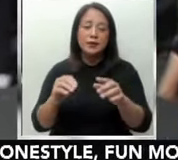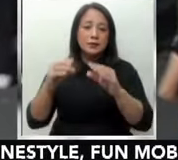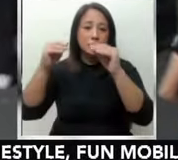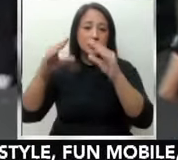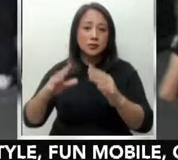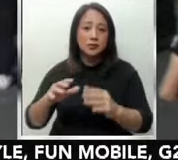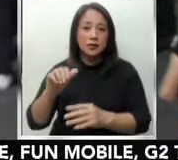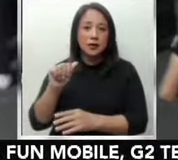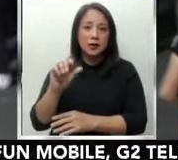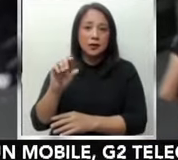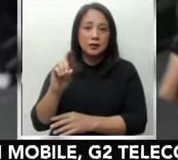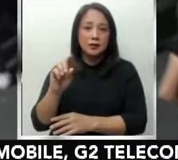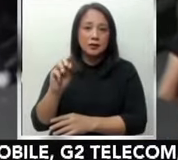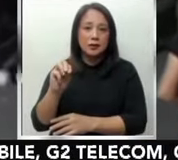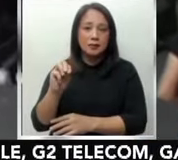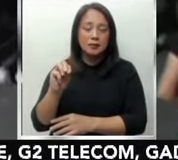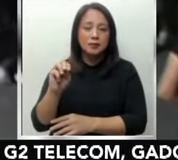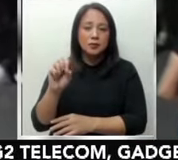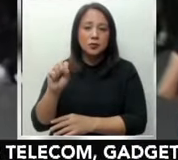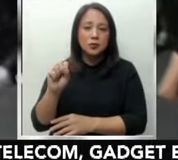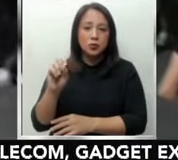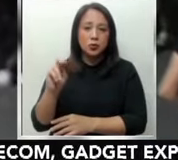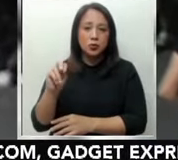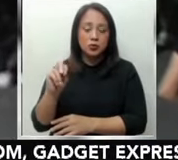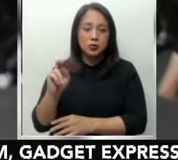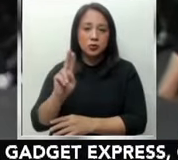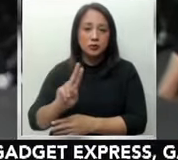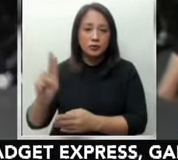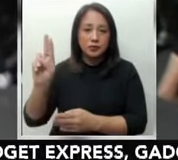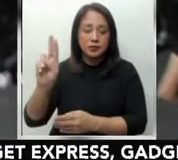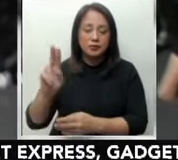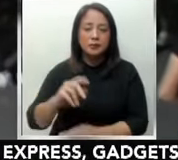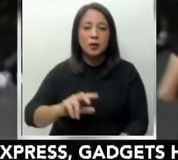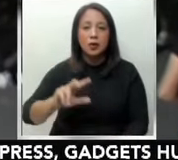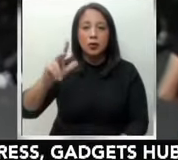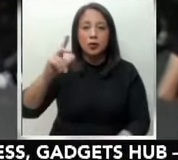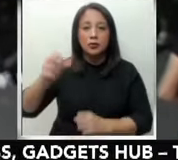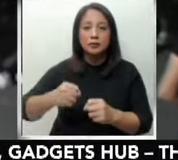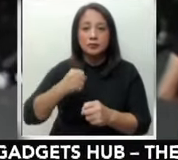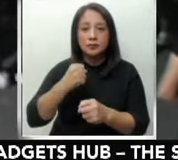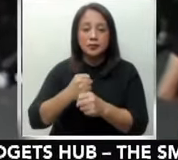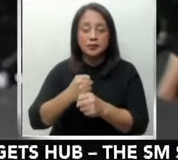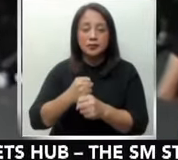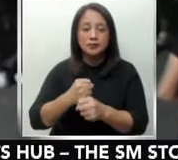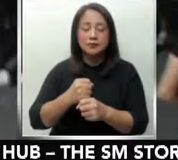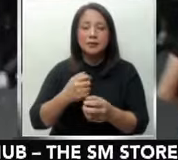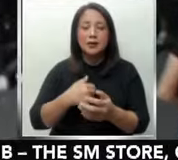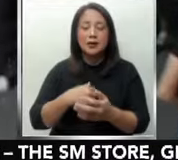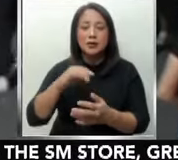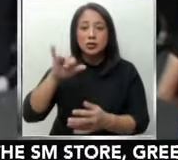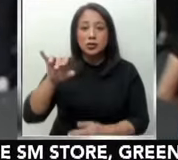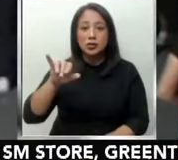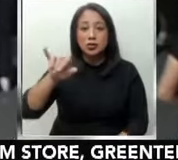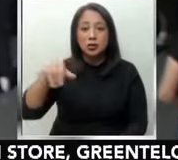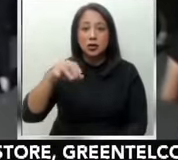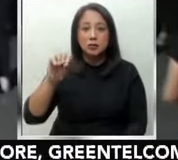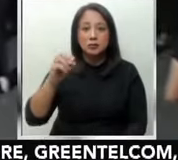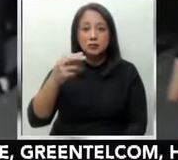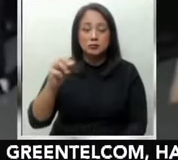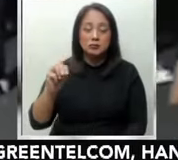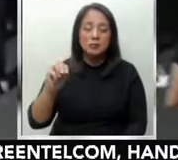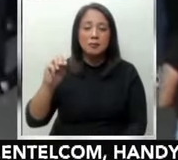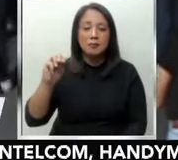pagdadalamhati sa pagkamatay ng third year college student na si John Matthew salilig na kanilang sinabayan ng dasal para sa